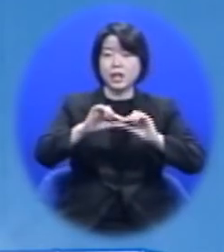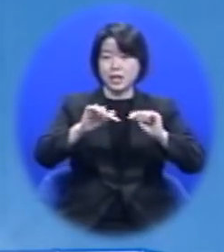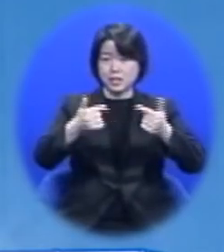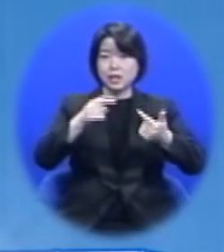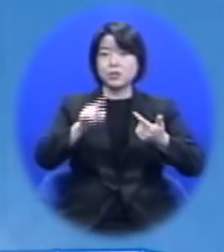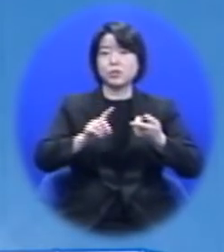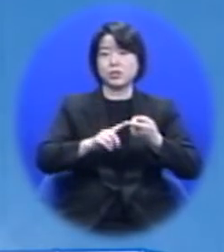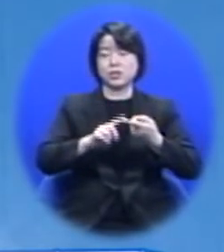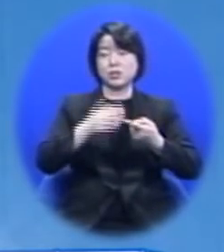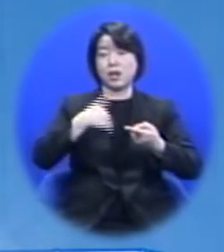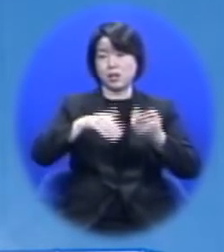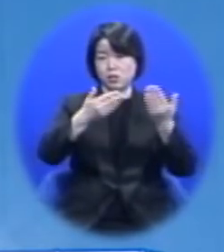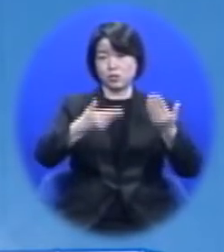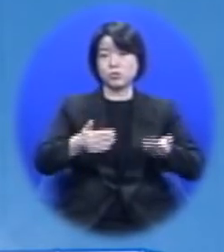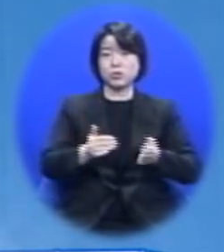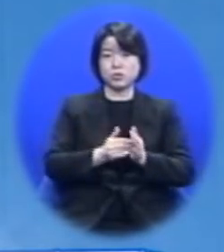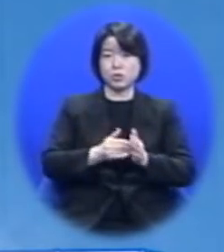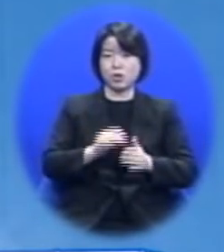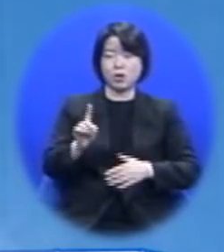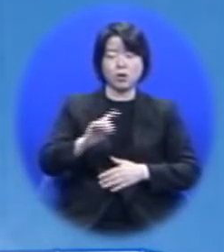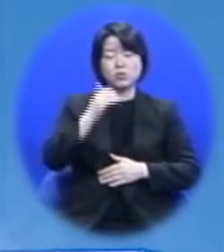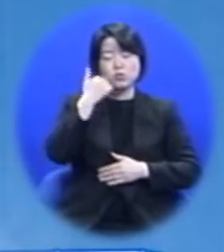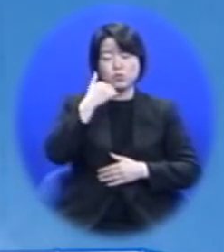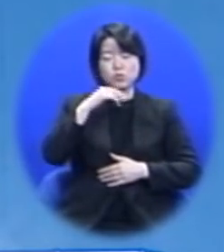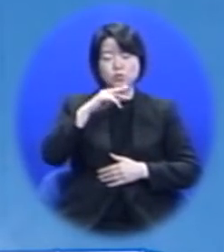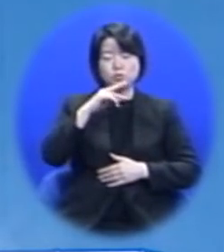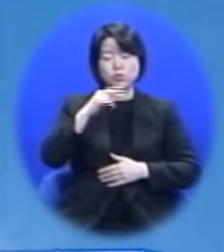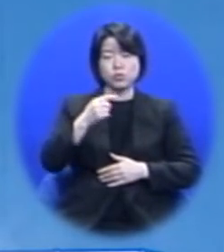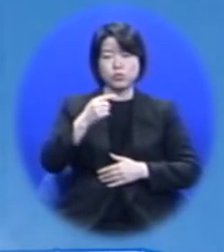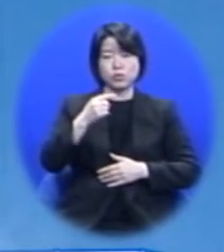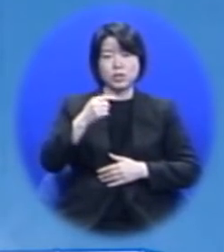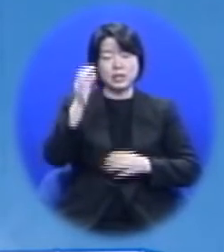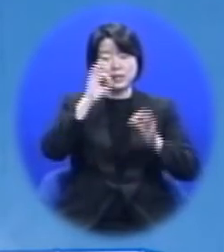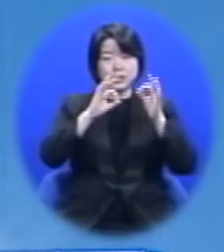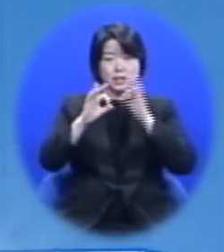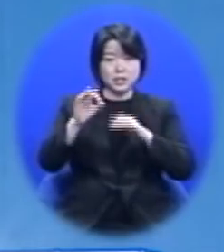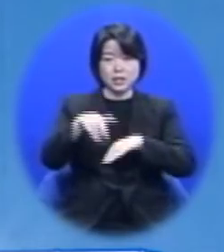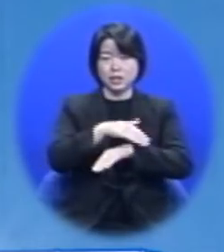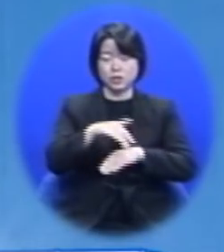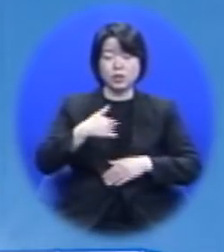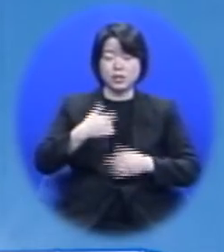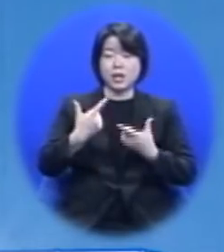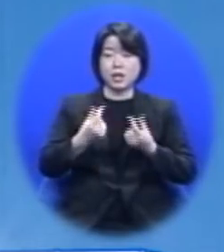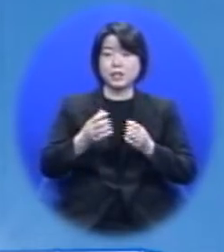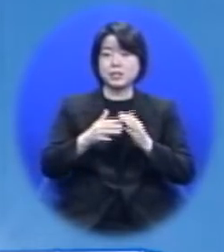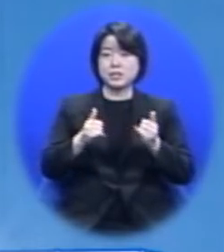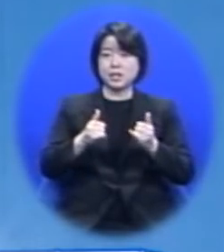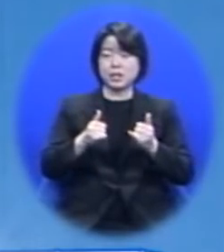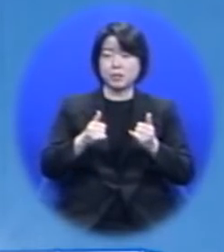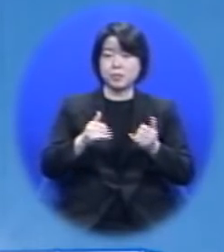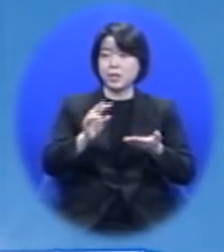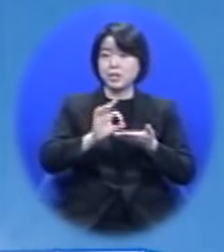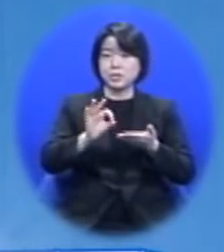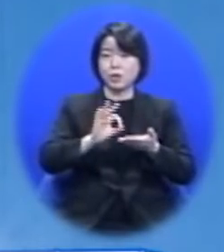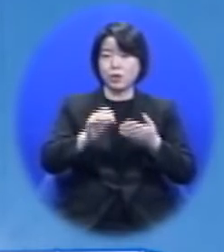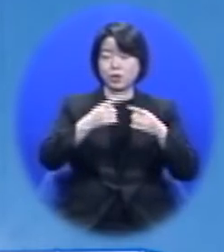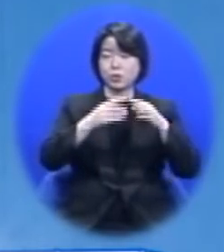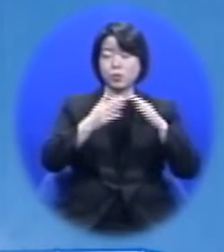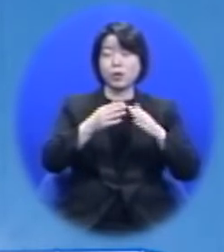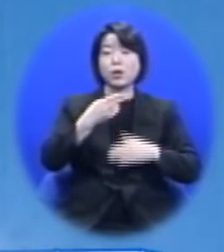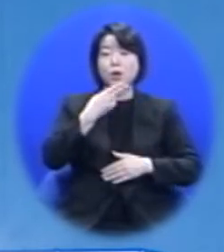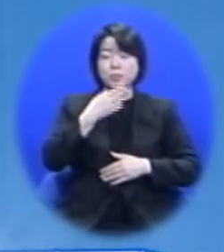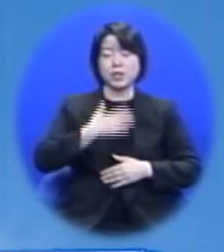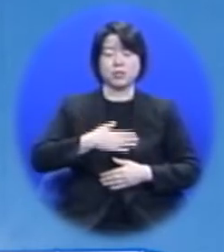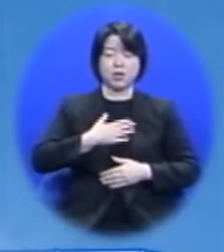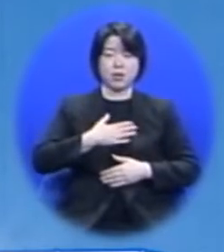깨달았어요. 어느 누구를 찾아가도 나 같은 사람은 써줄 데가 없다는 걸 알았어요. 그때부터 골방에